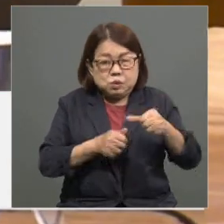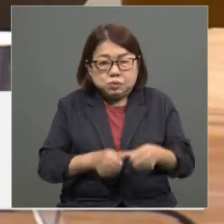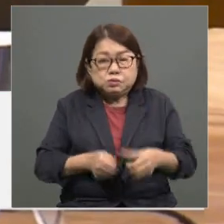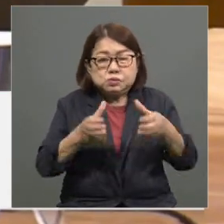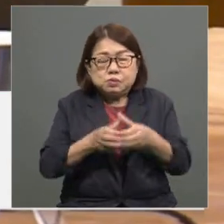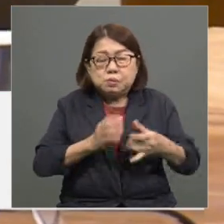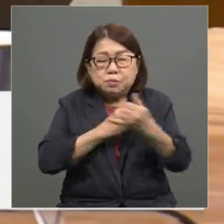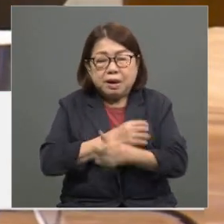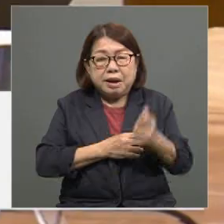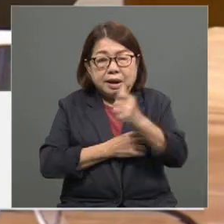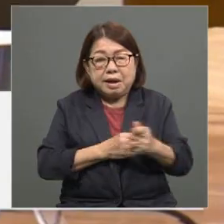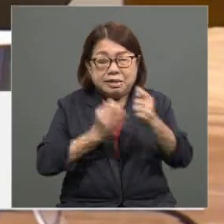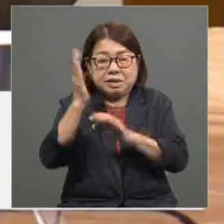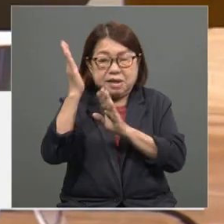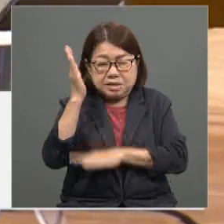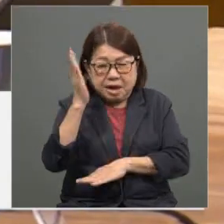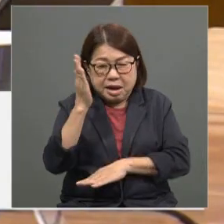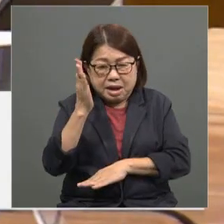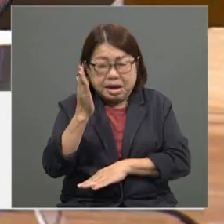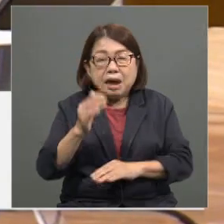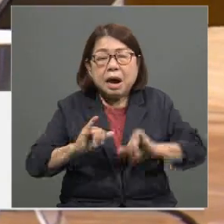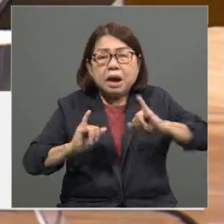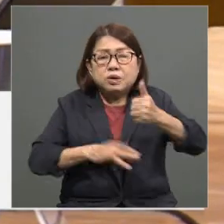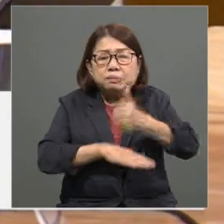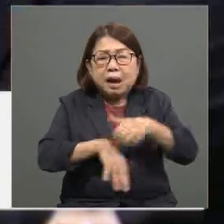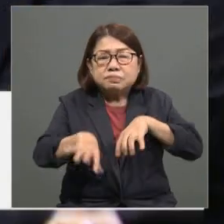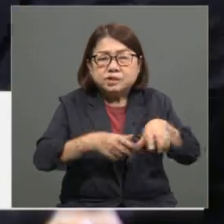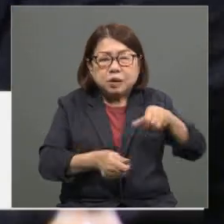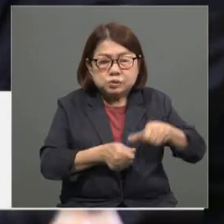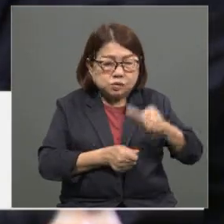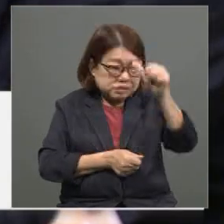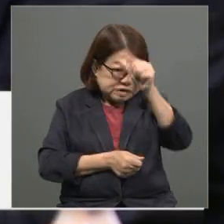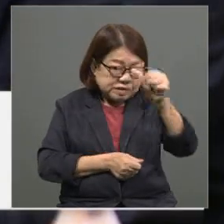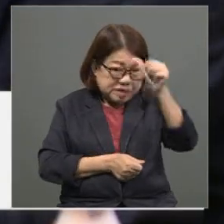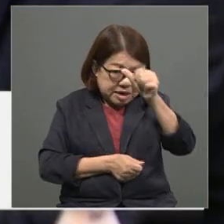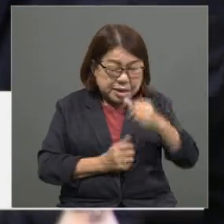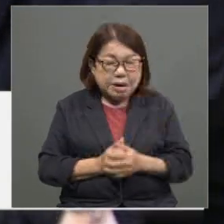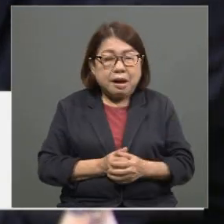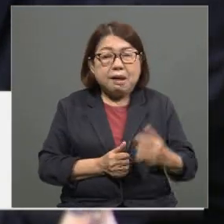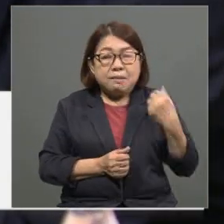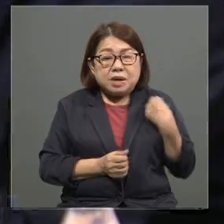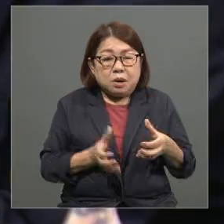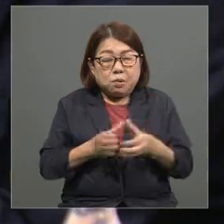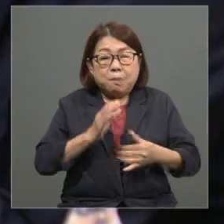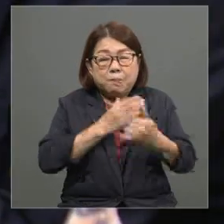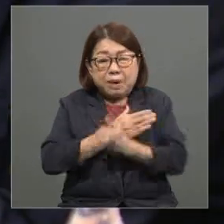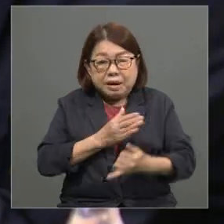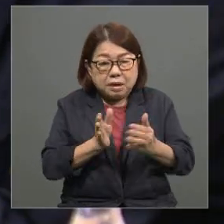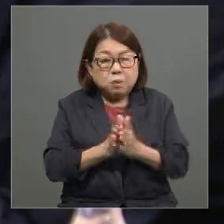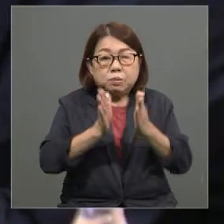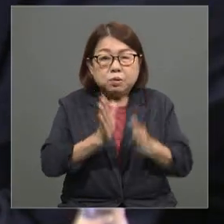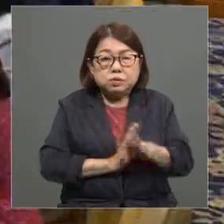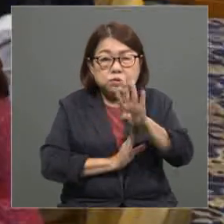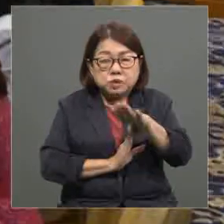ใต้นะครับจัดขึ้นที่ประเทศอินเดียนะครับซึ่งภูมิภาคนี้เนี่ยเฉพาะภูมิภาคนี้นะครับมีพลเมืองเกือบ 2,000 ล้านคนถ้